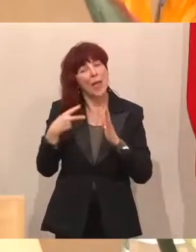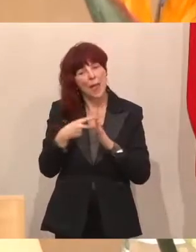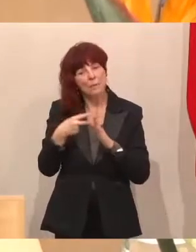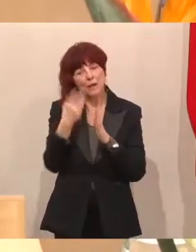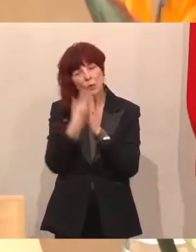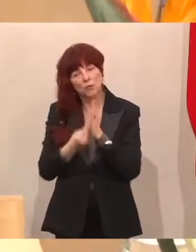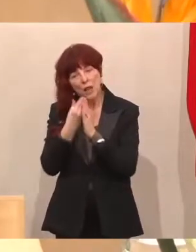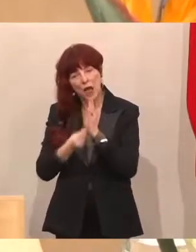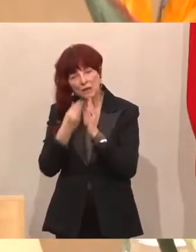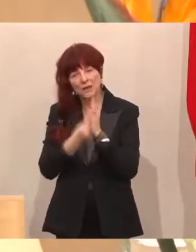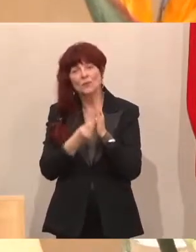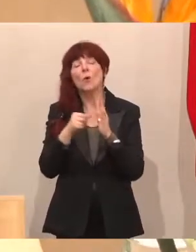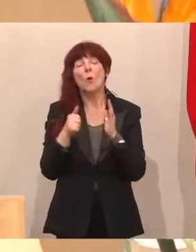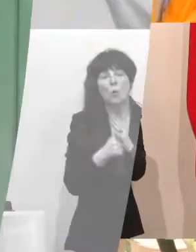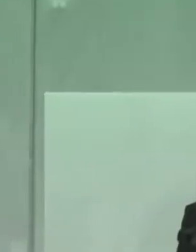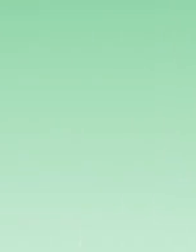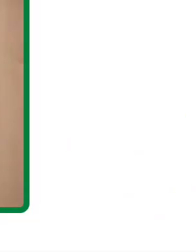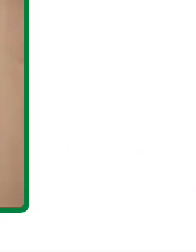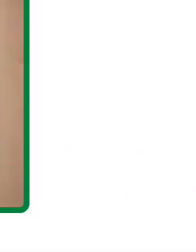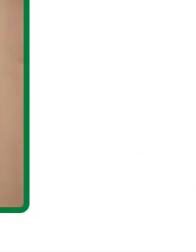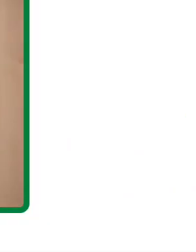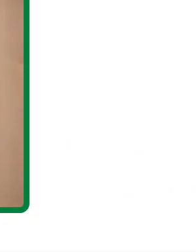blinde und sehbehinderte Menschen in Ihrem Alltag.